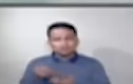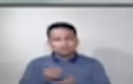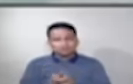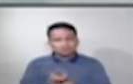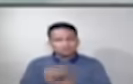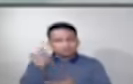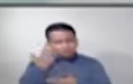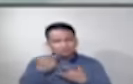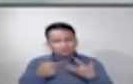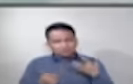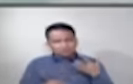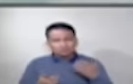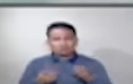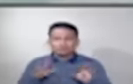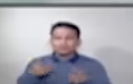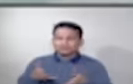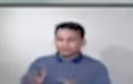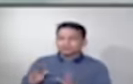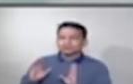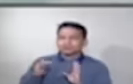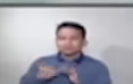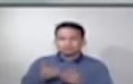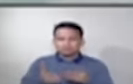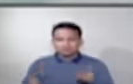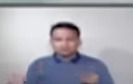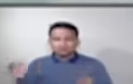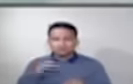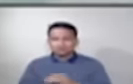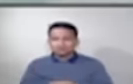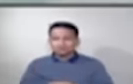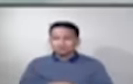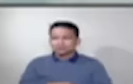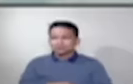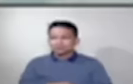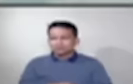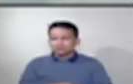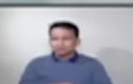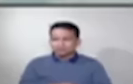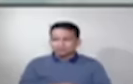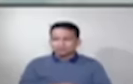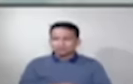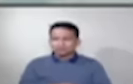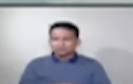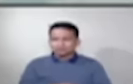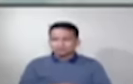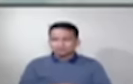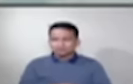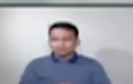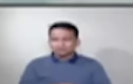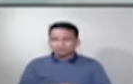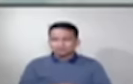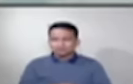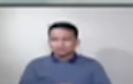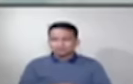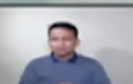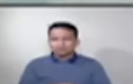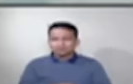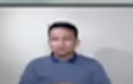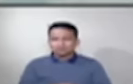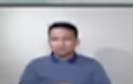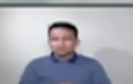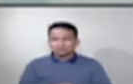mga reason ka. Pumayag ako, pero nitong hindi ano... Hindi ko MRI ako, magkano yung inabot ng MRI ko? 24,000 yun ah, dalawang